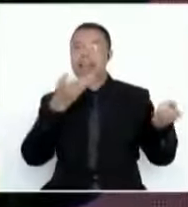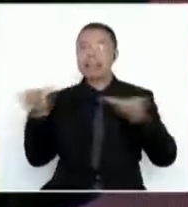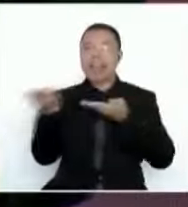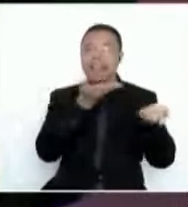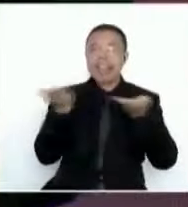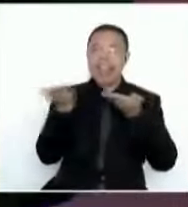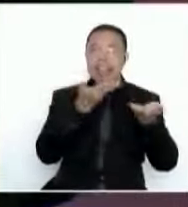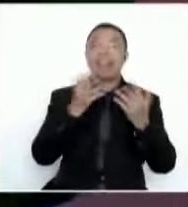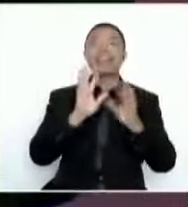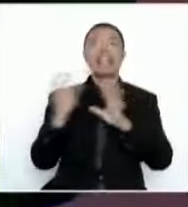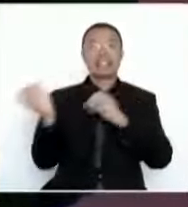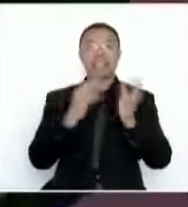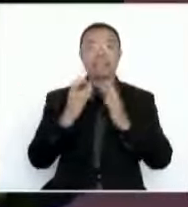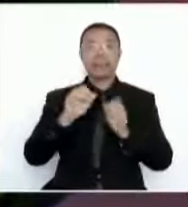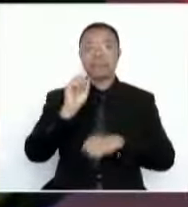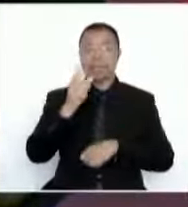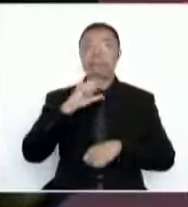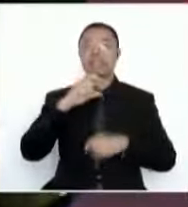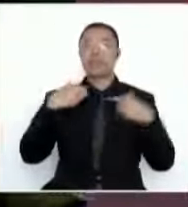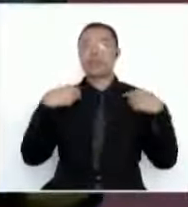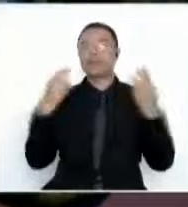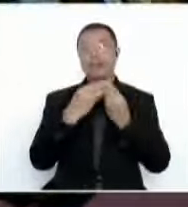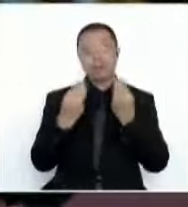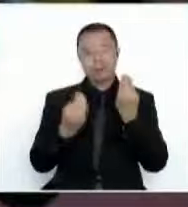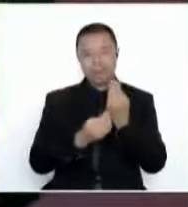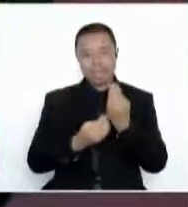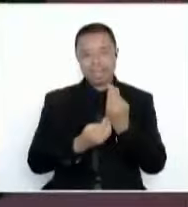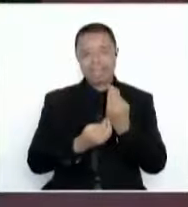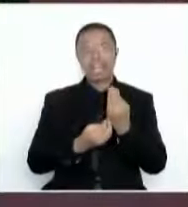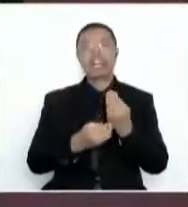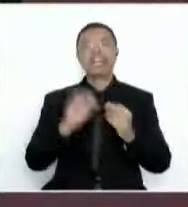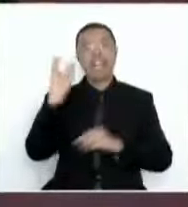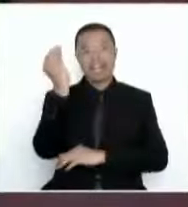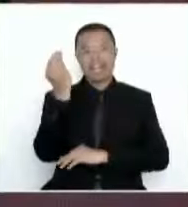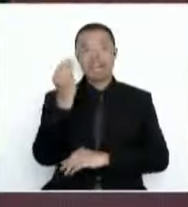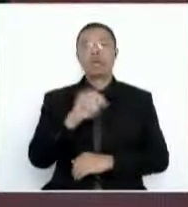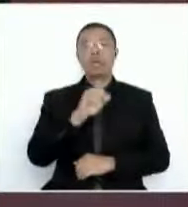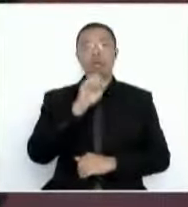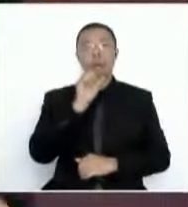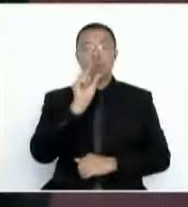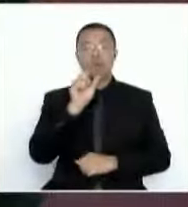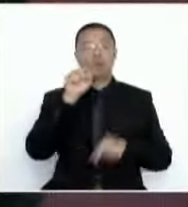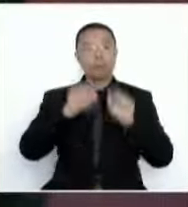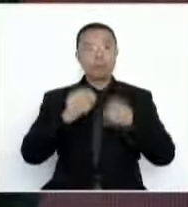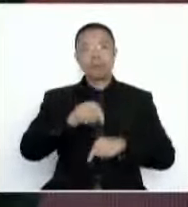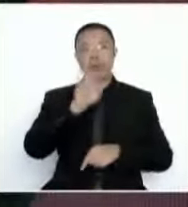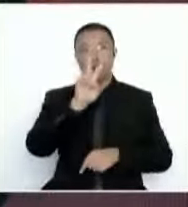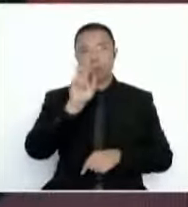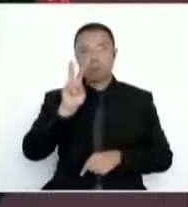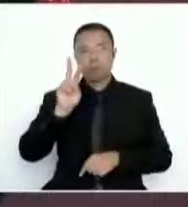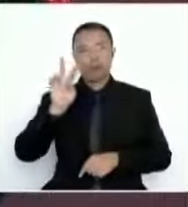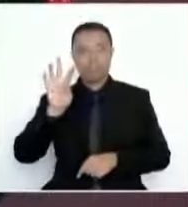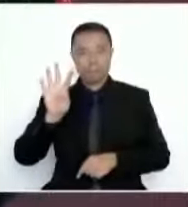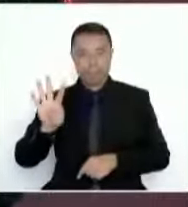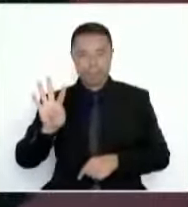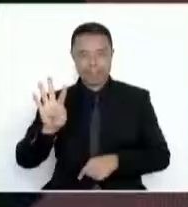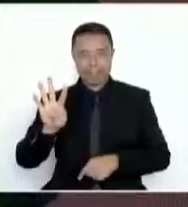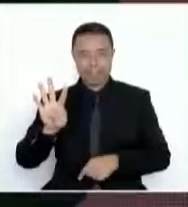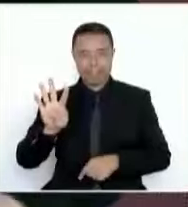kami dalam debat pertama calon gubernur dan calon wakil gubernur DKI Jakarta pemilihan tahun 2024